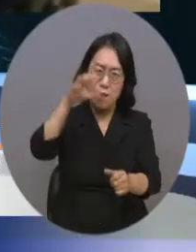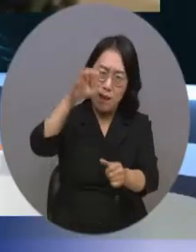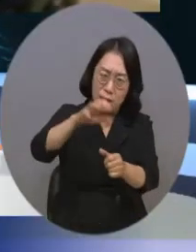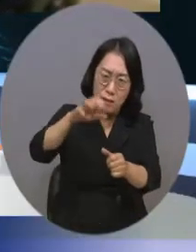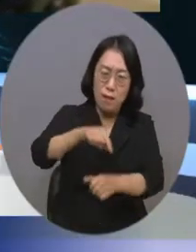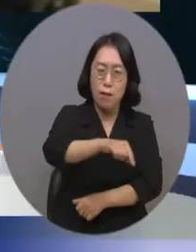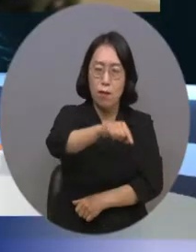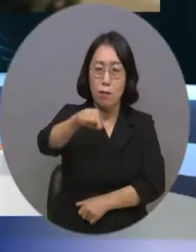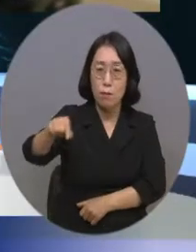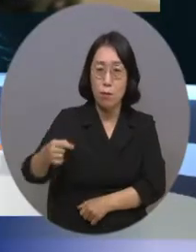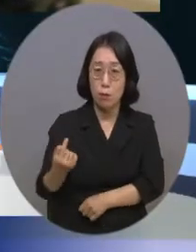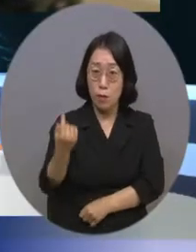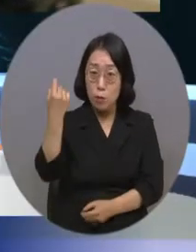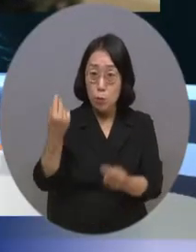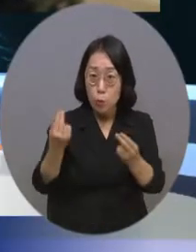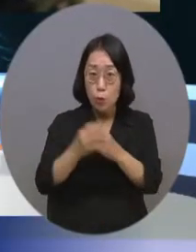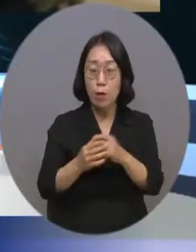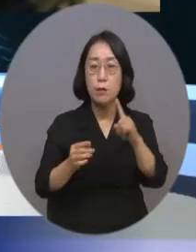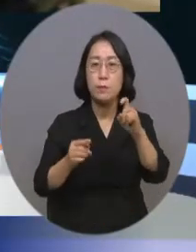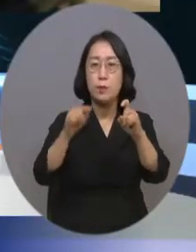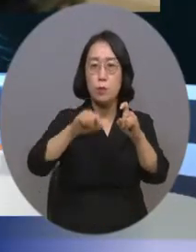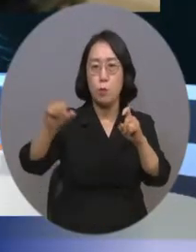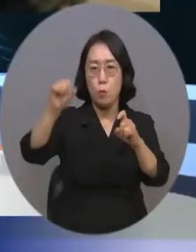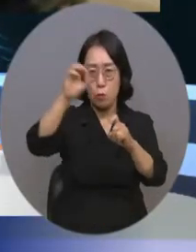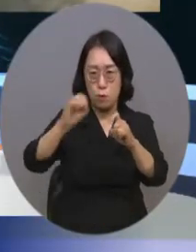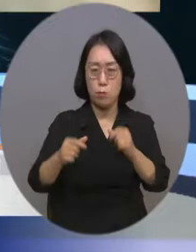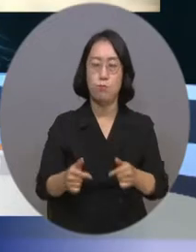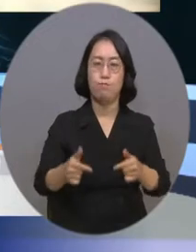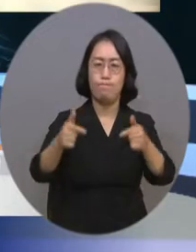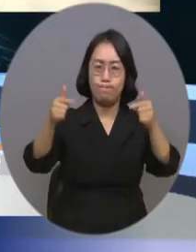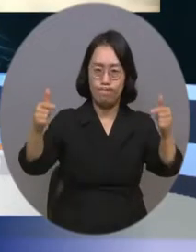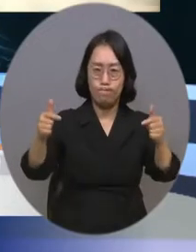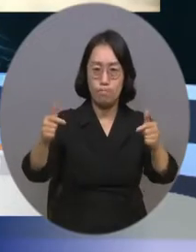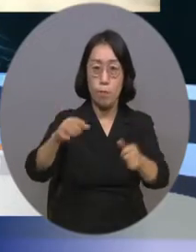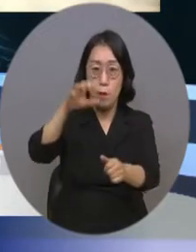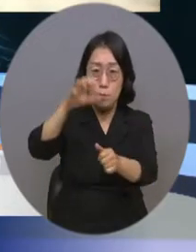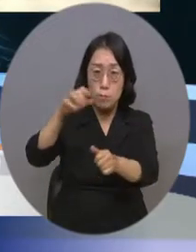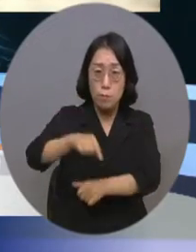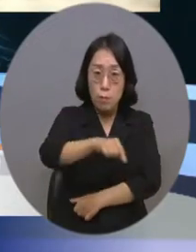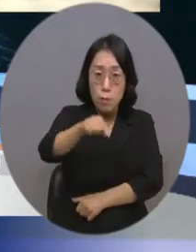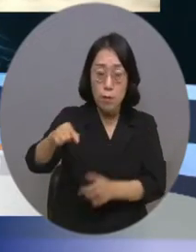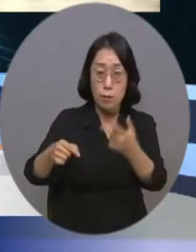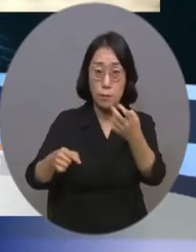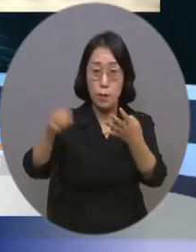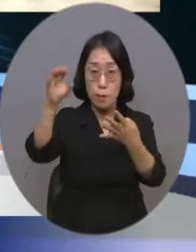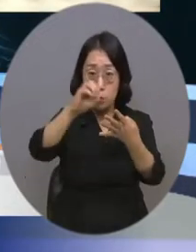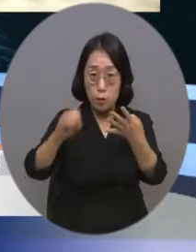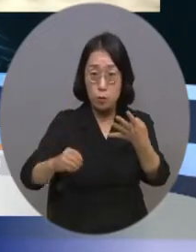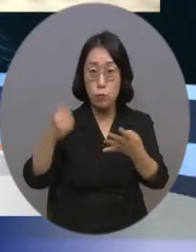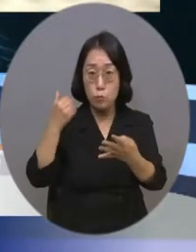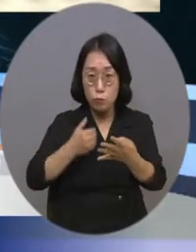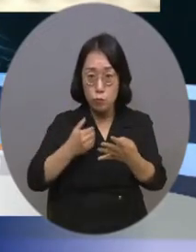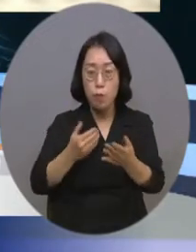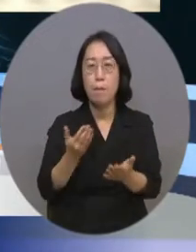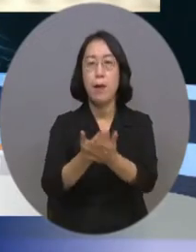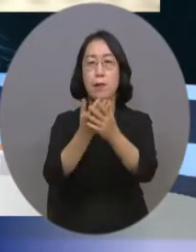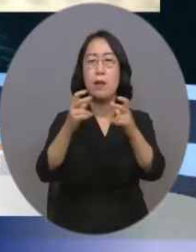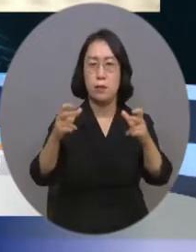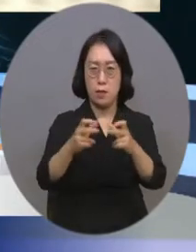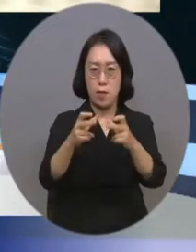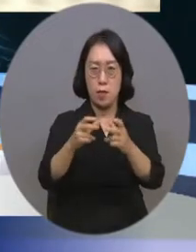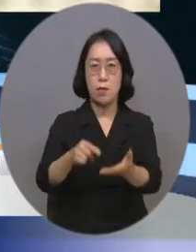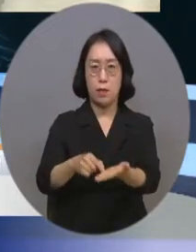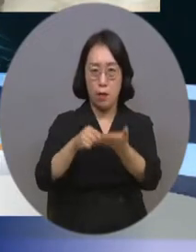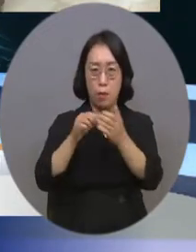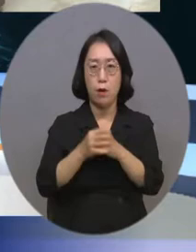사례가 전년 대비 11.5% 증가한 것으로 드러났는데요. 피해자의 74%는 발달 장애인인 것으로